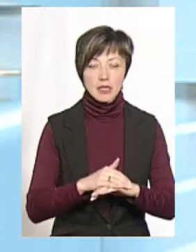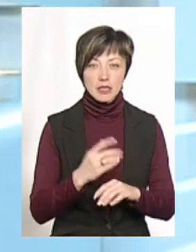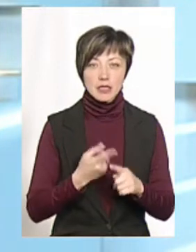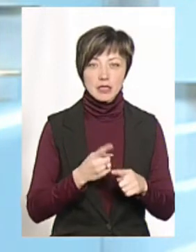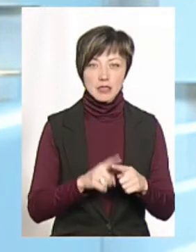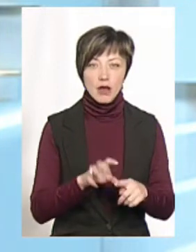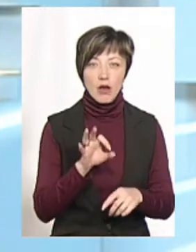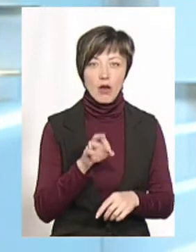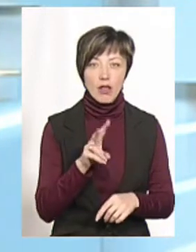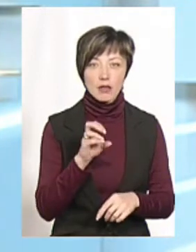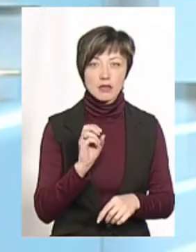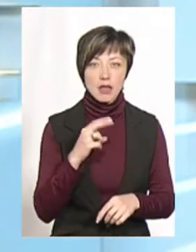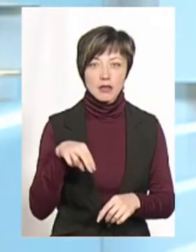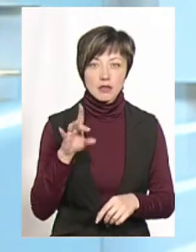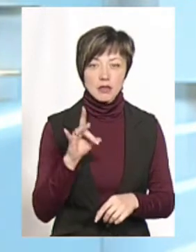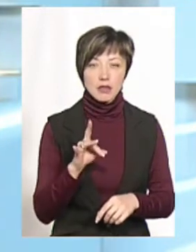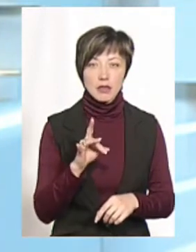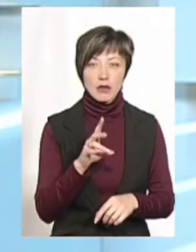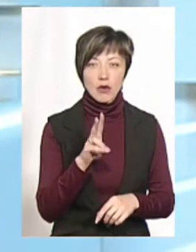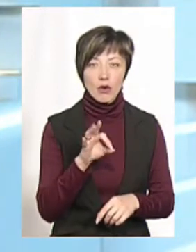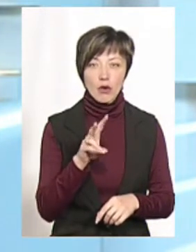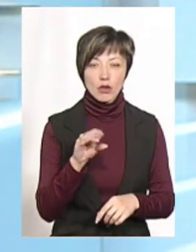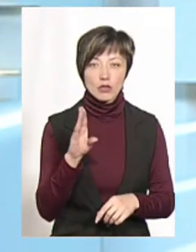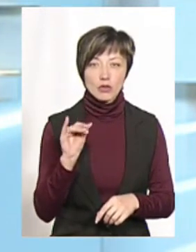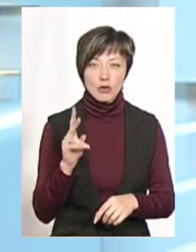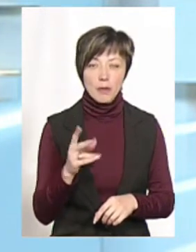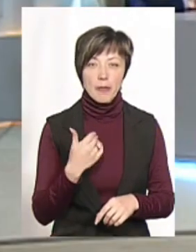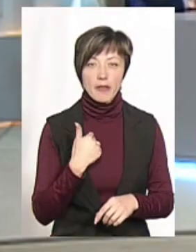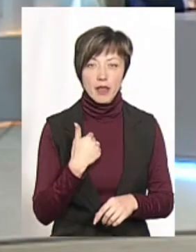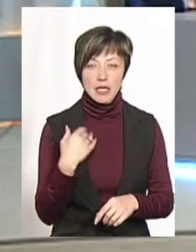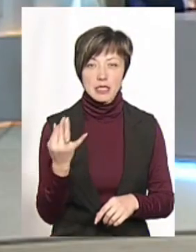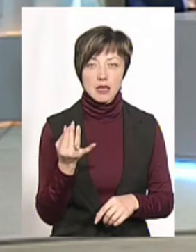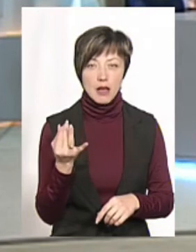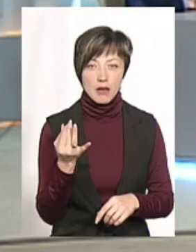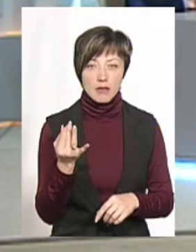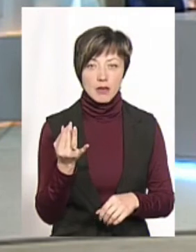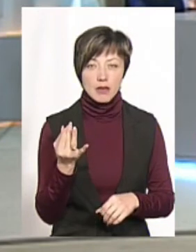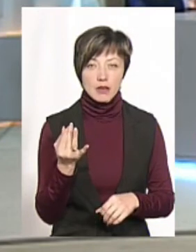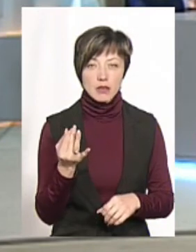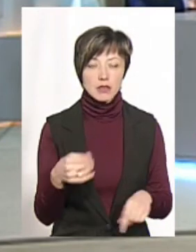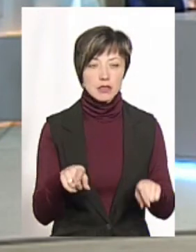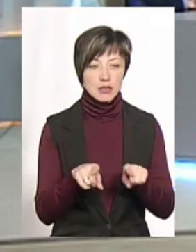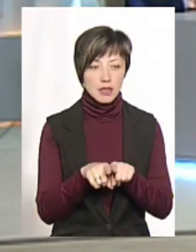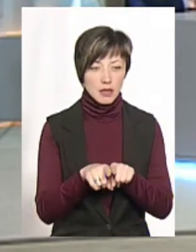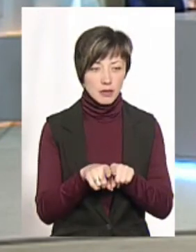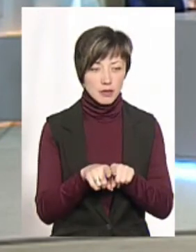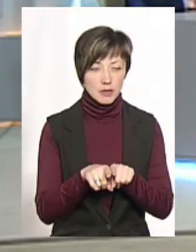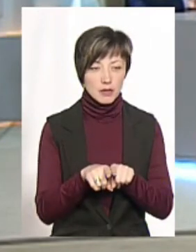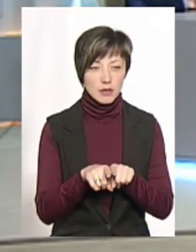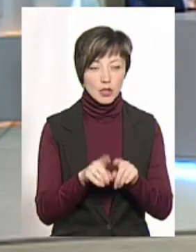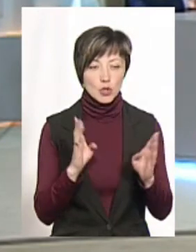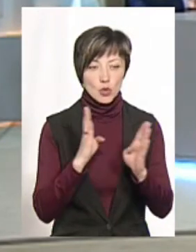це Олександр Каліжук, Тербуги. Олександр Андрійович, мене інтересує, як потерпіло сторону